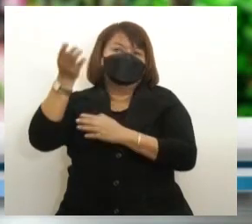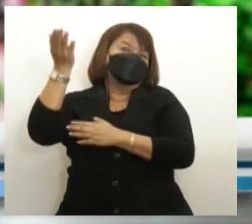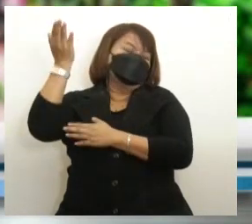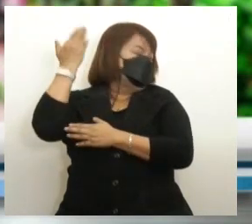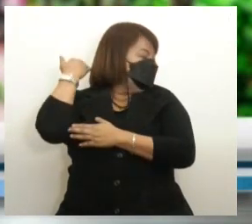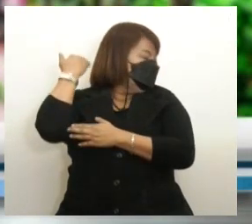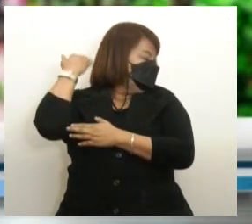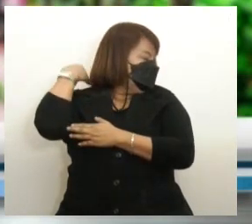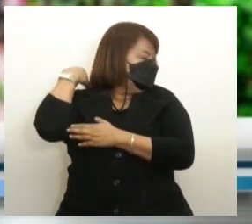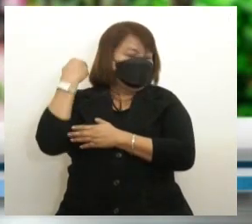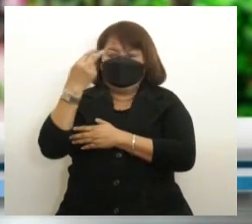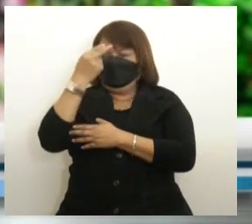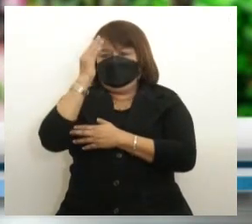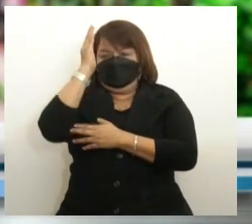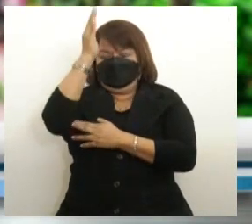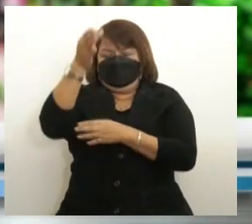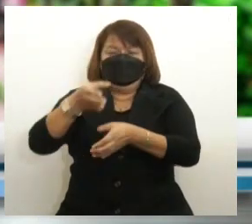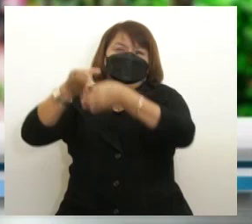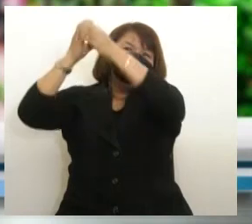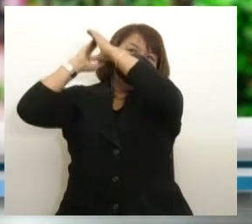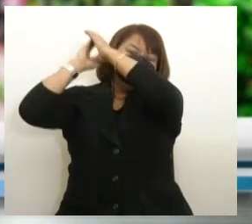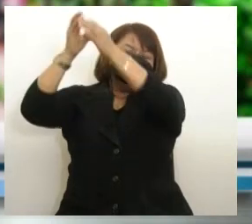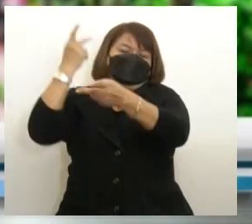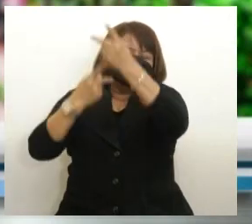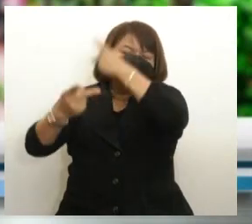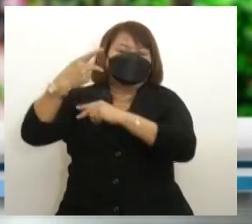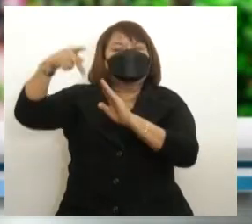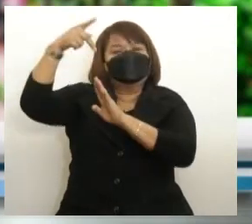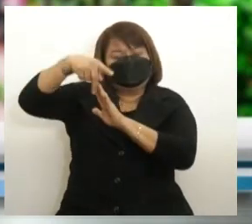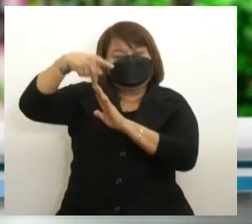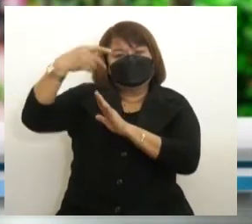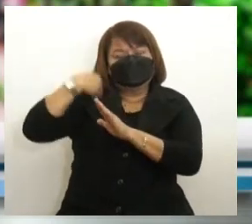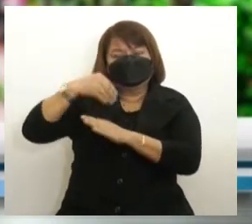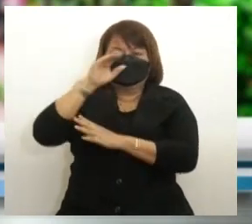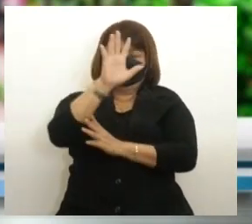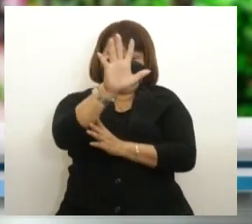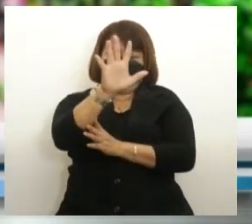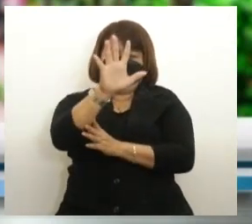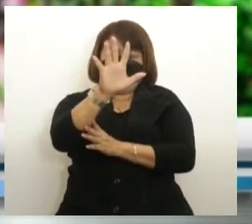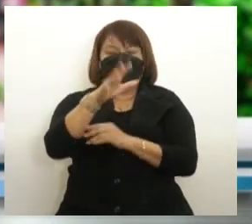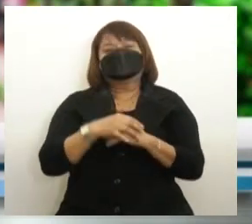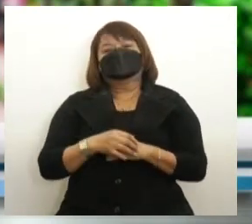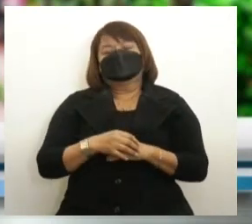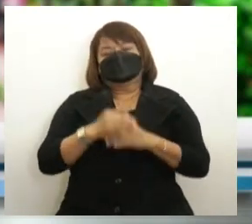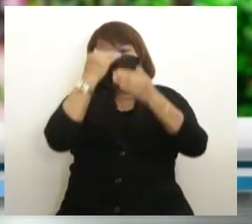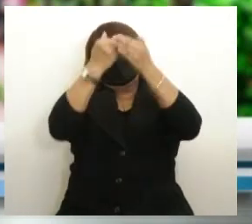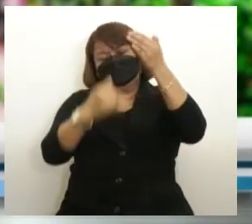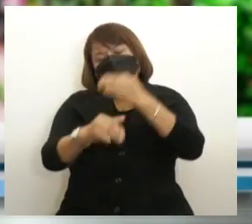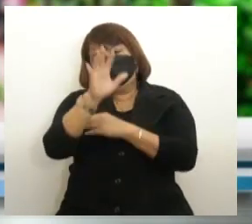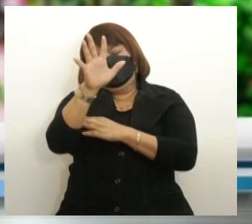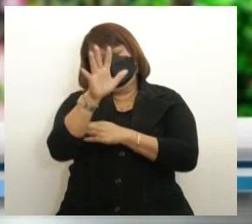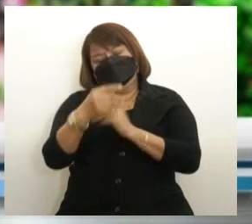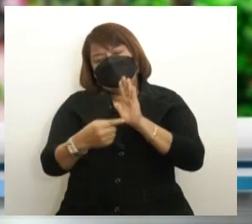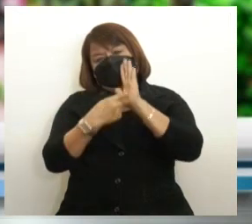ย้อนรอยประวัติศาสตร์เมืองแพร่โดยทั้งหมดเนี่ยจะมีทั้งหมด5ตอนนะคะก็จะเสนอรูปแบบของการจัดการ